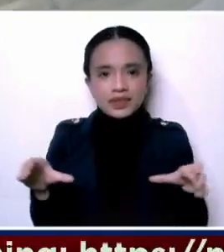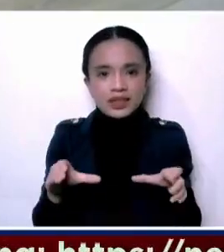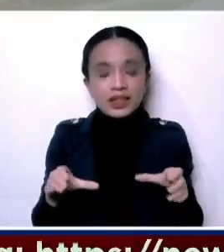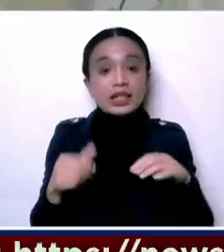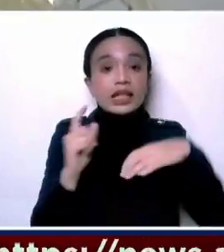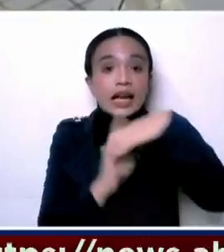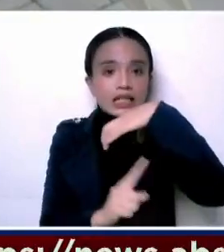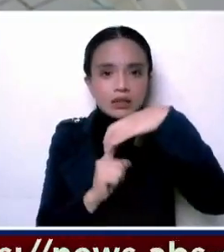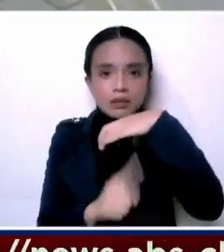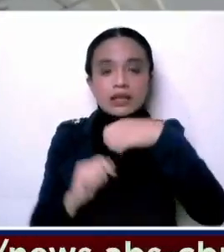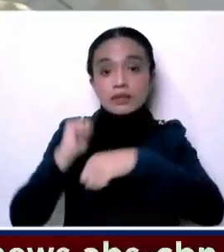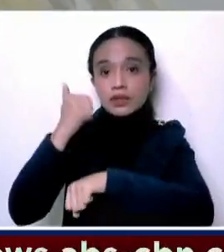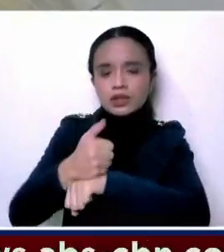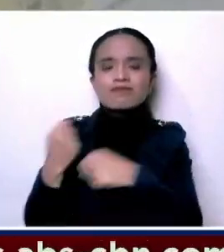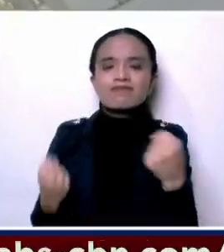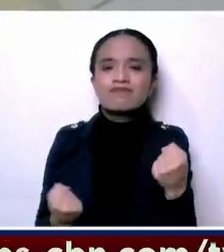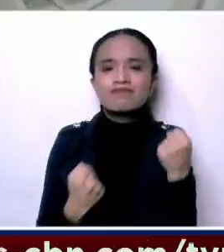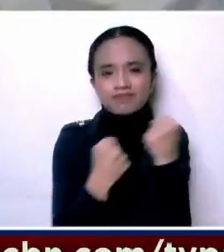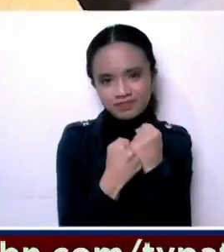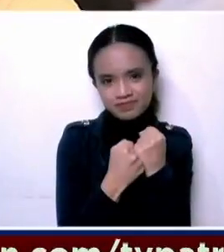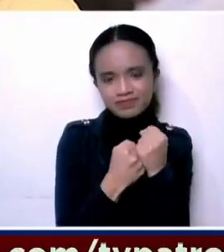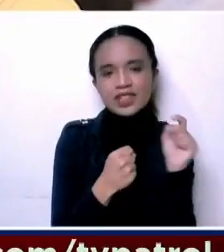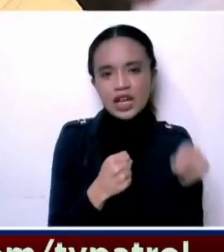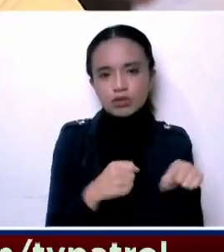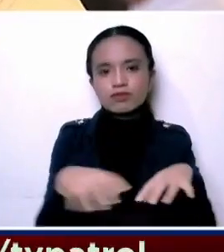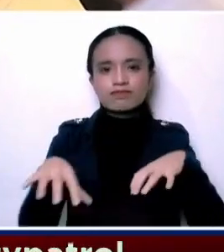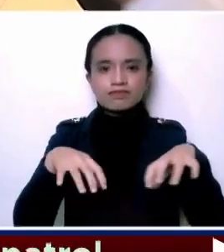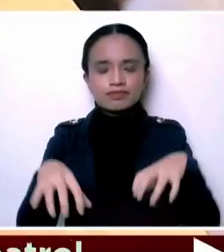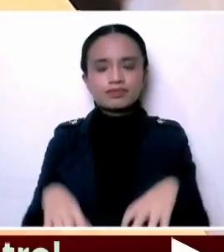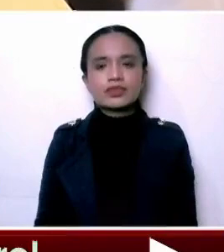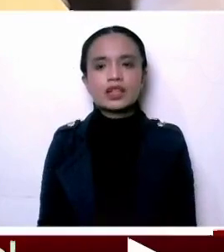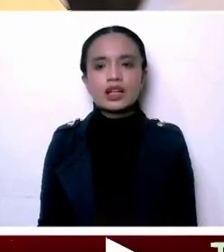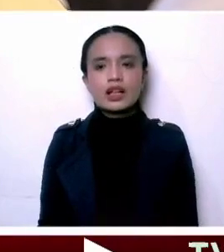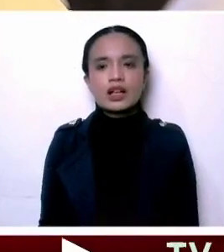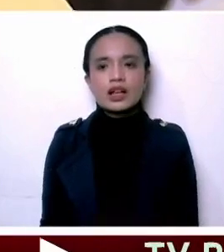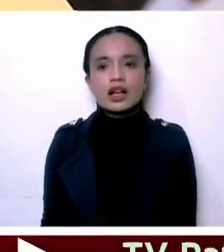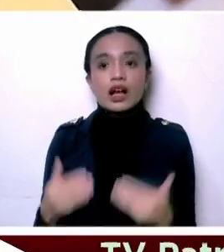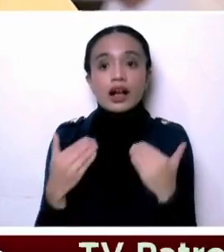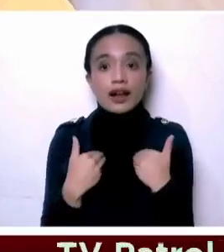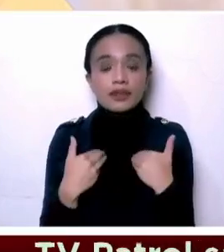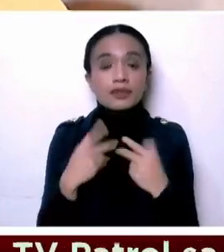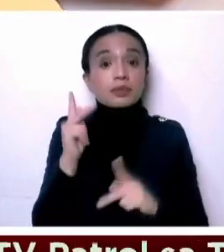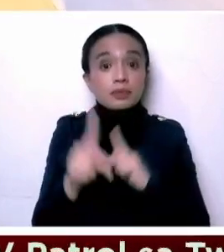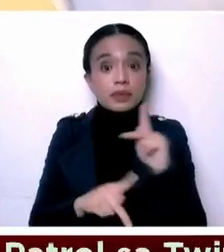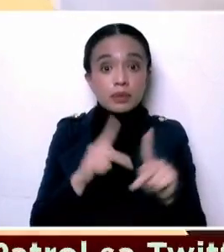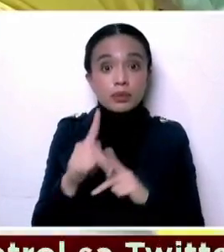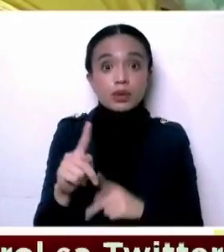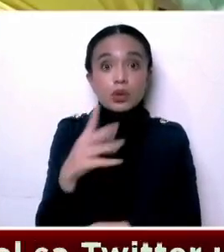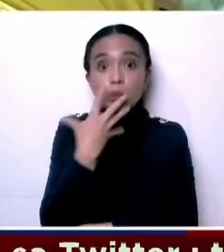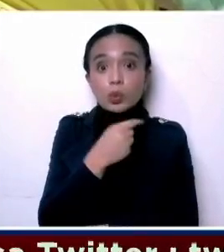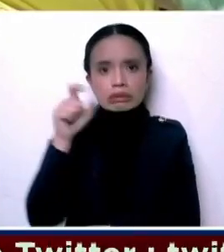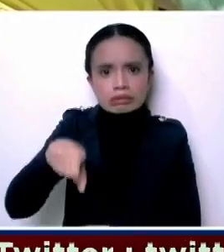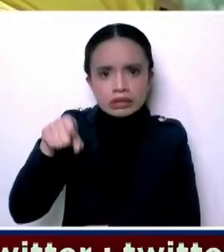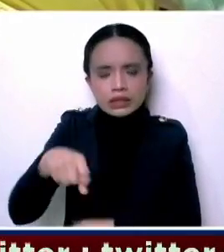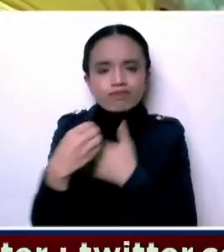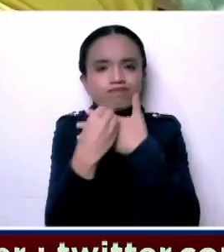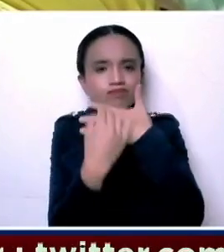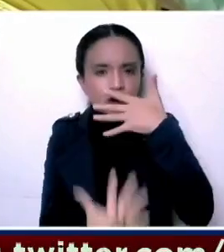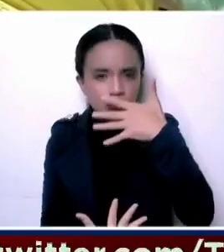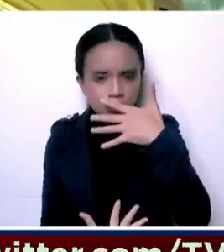ABS-CBN Foundation. May mga kababayan po kami na talaga namang nangangailangan ng dugo. Kumbaga